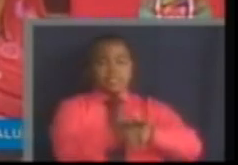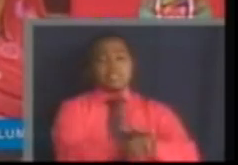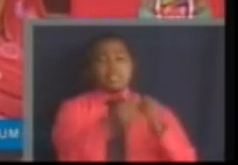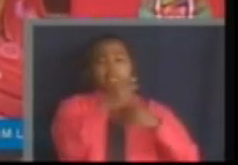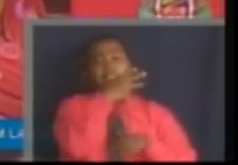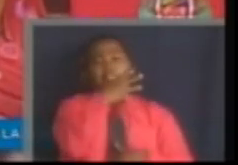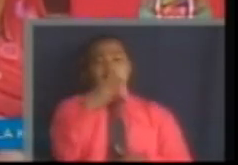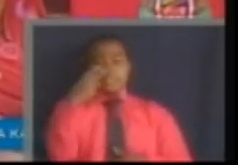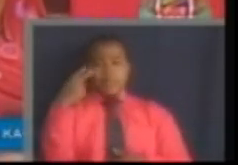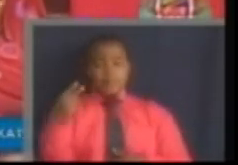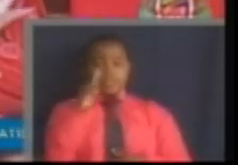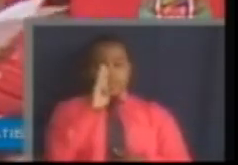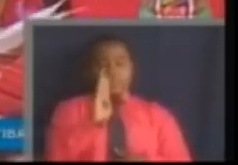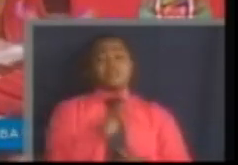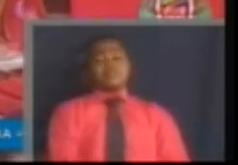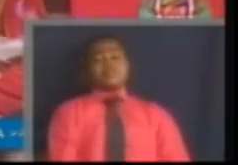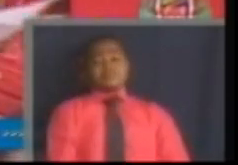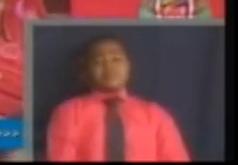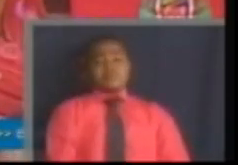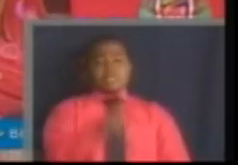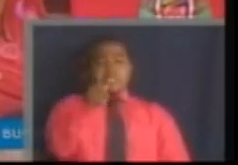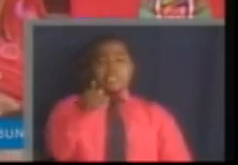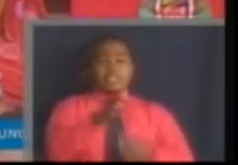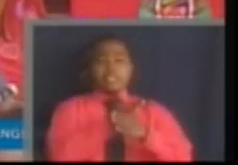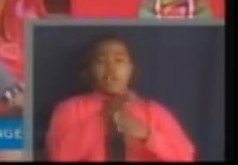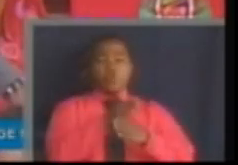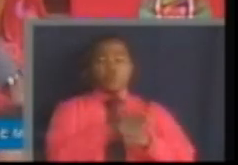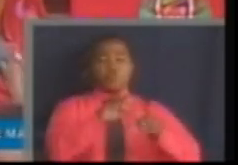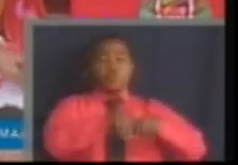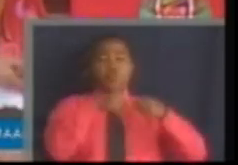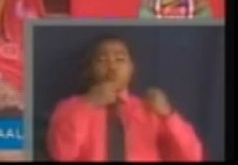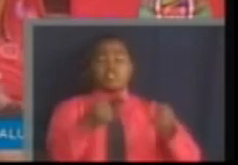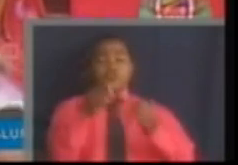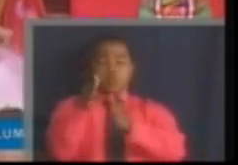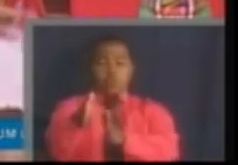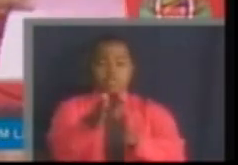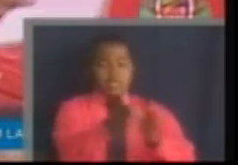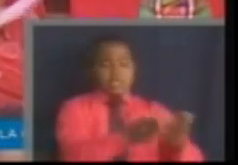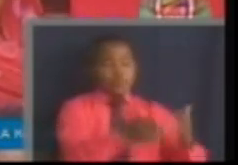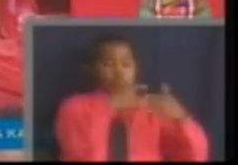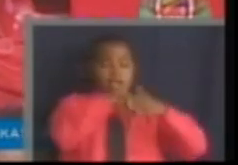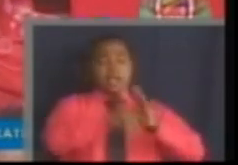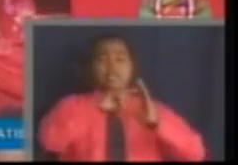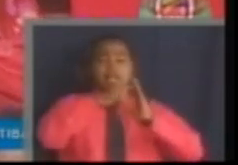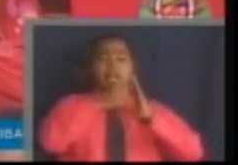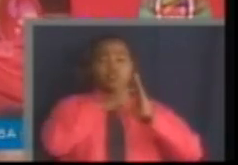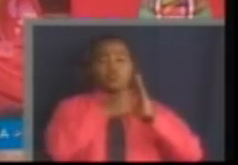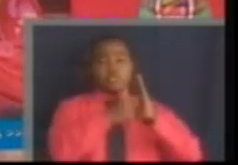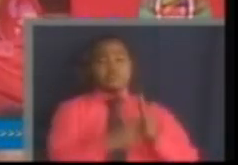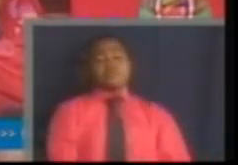32D ambayo inahusu uvunjifu wa utaratibu wa kikanuni. Mheshimiwa mwenyekiti,